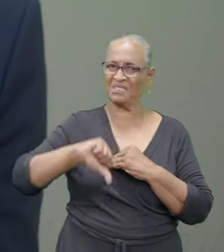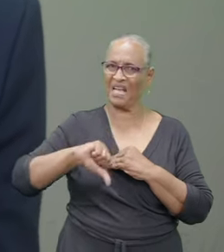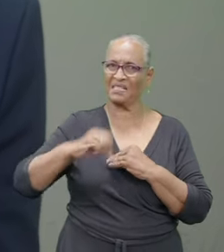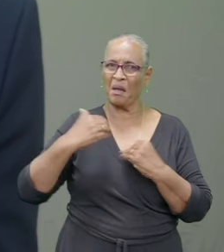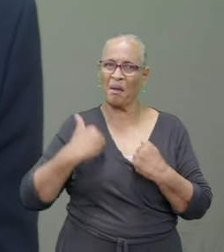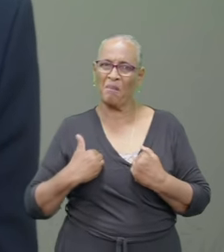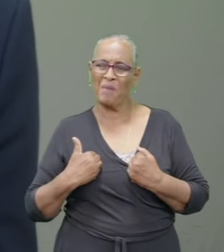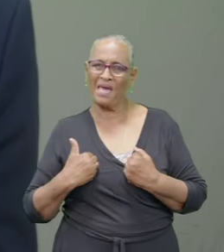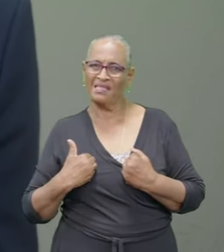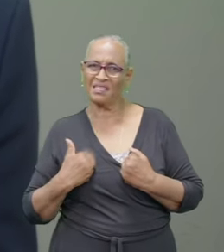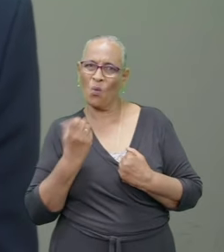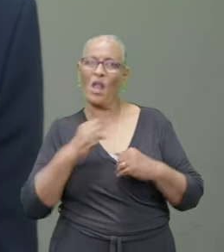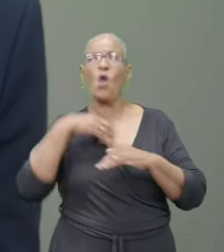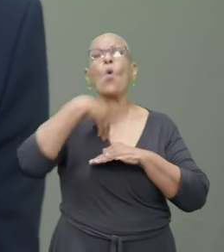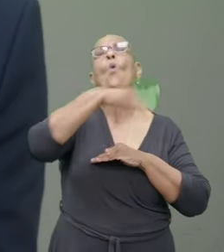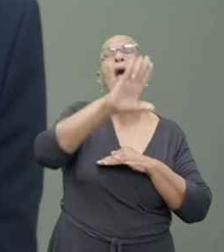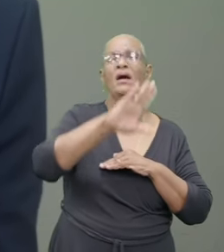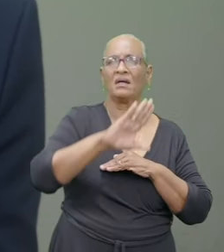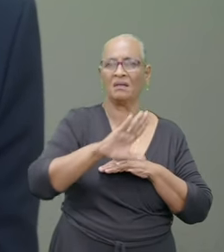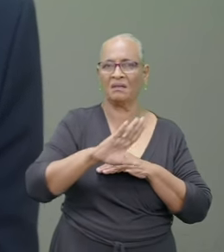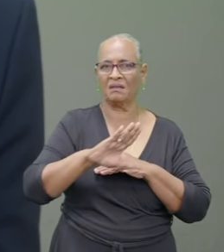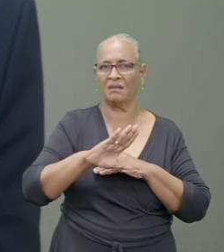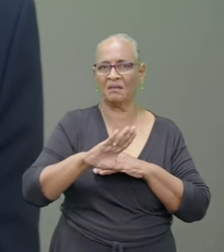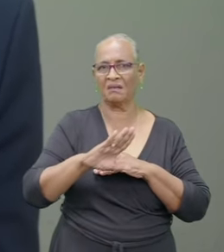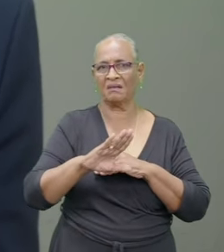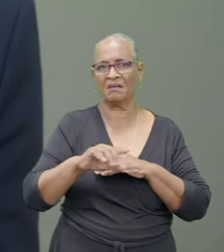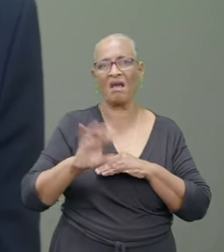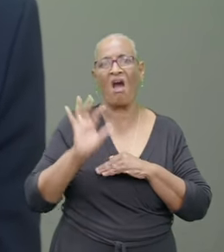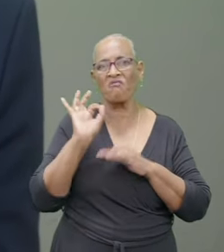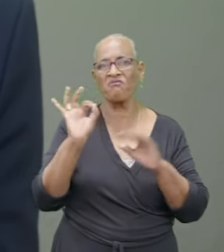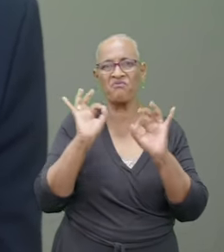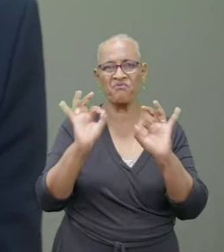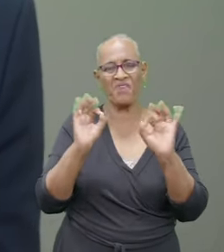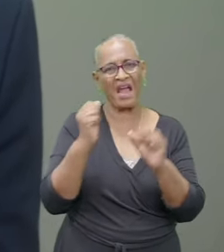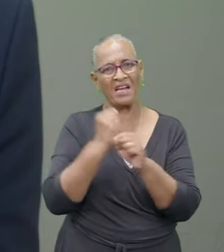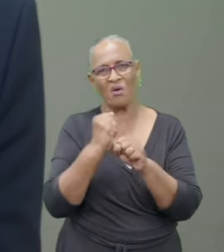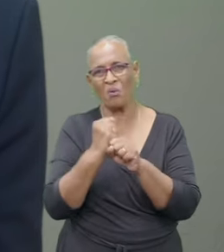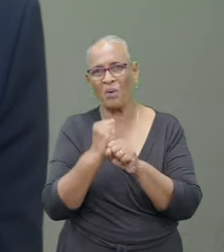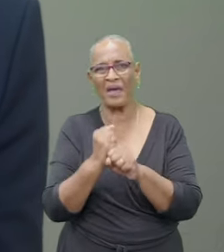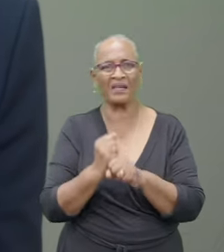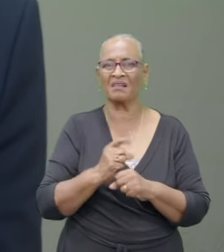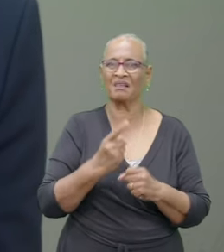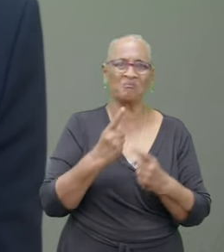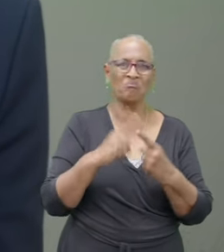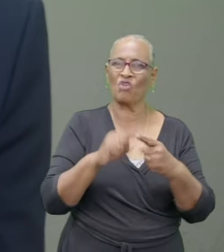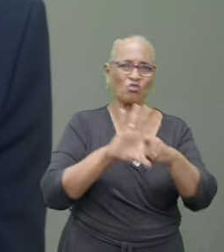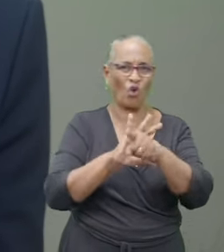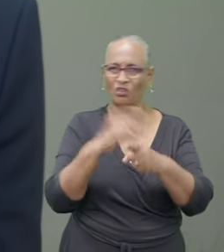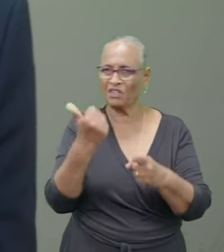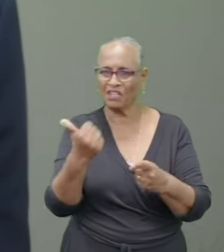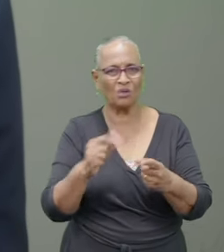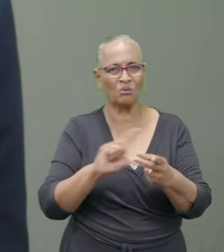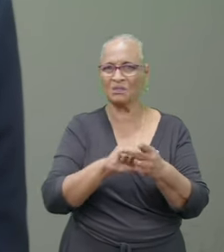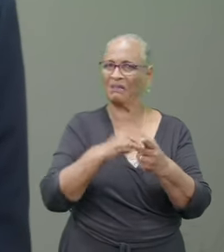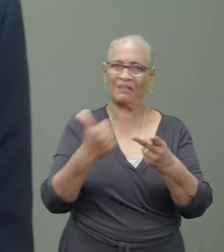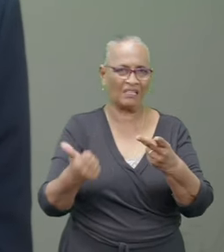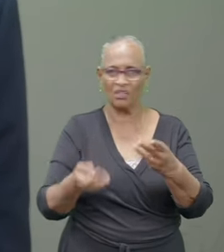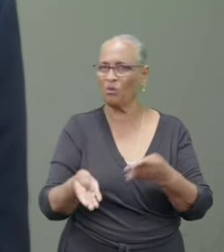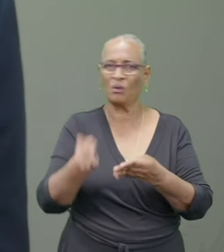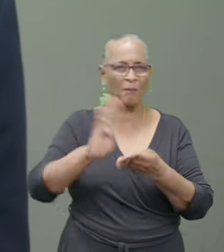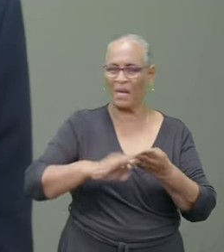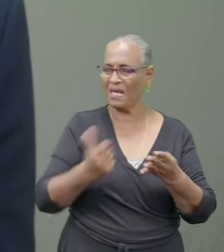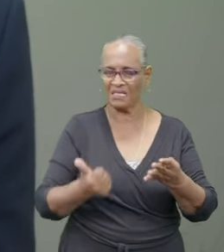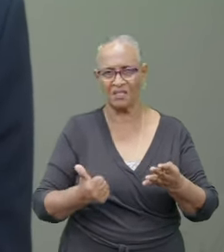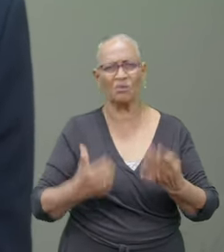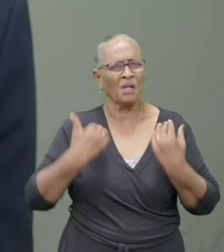goed functionerend apparatuur, ik praat over een veilige werkomgeving, ik praat over secundaire voorzieningen, ik praat over belastingvoorzieningen.